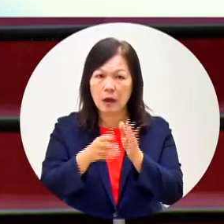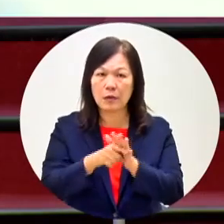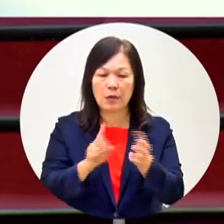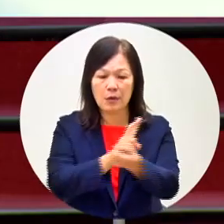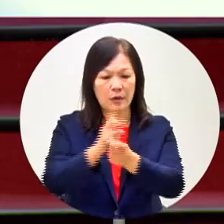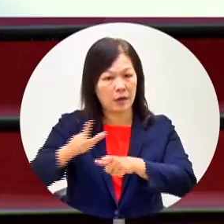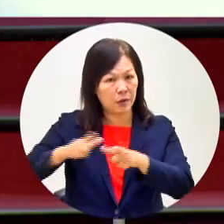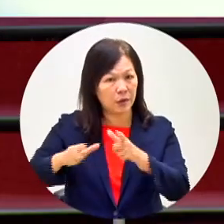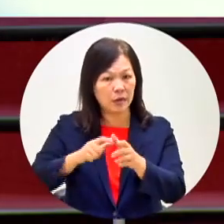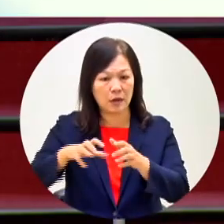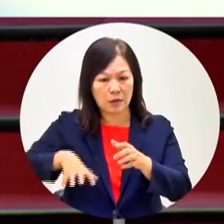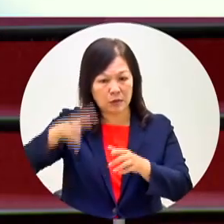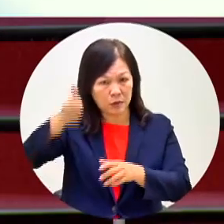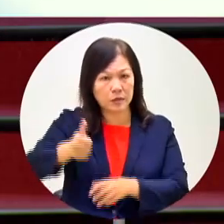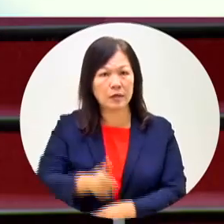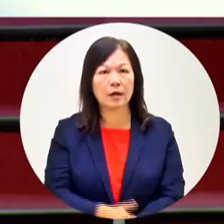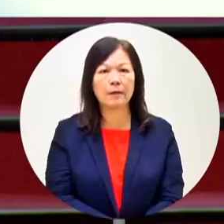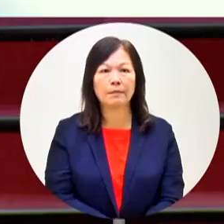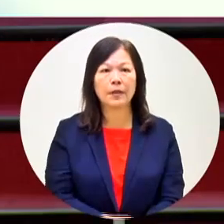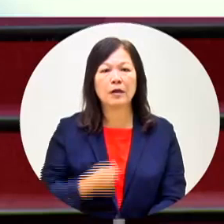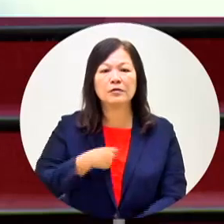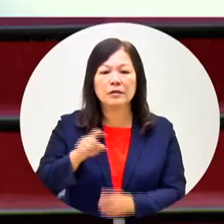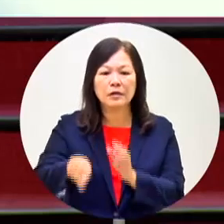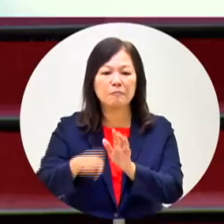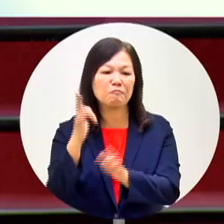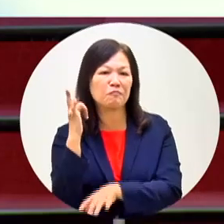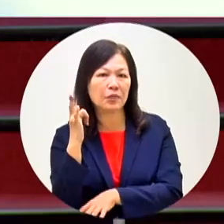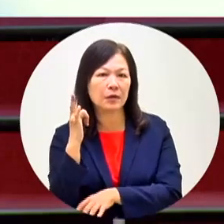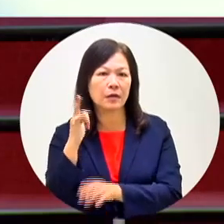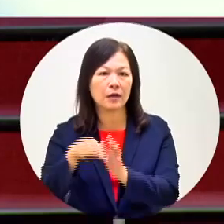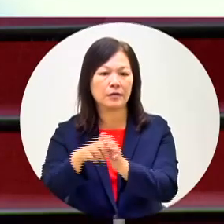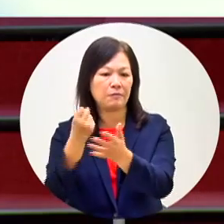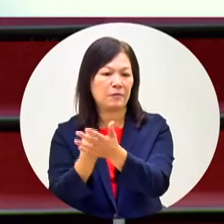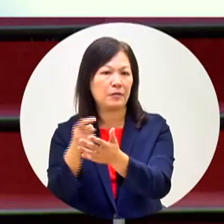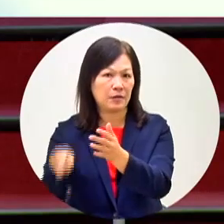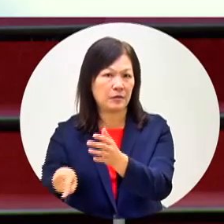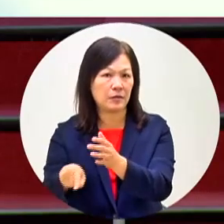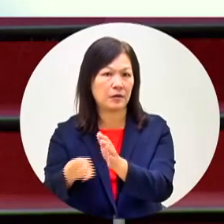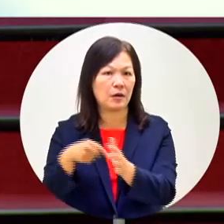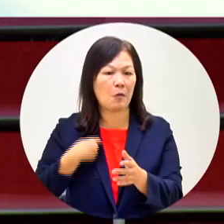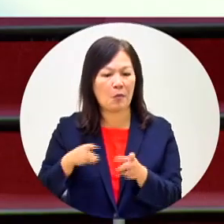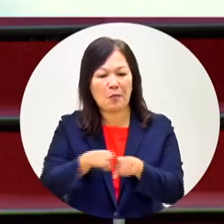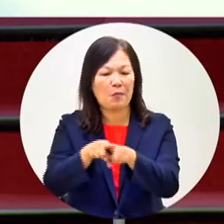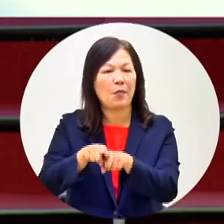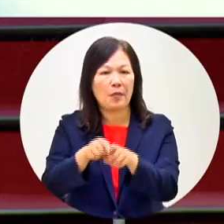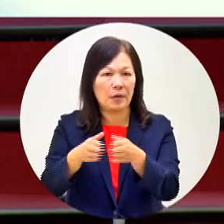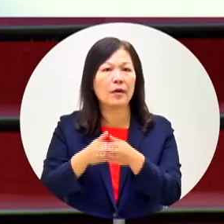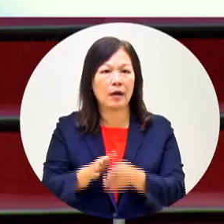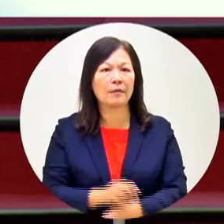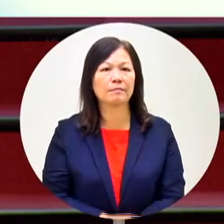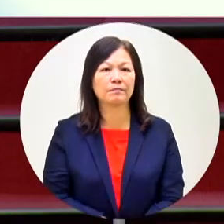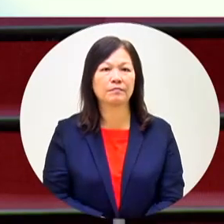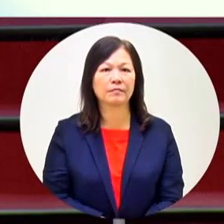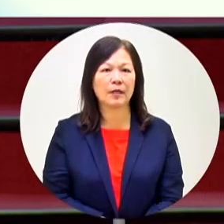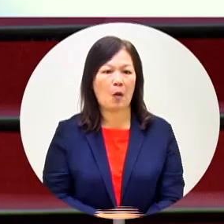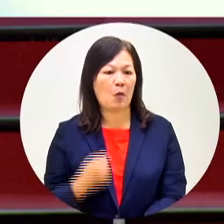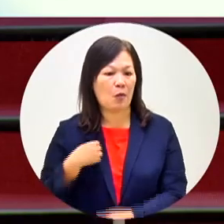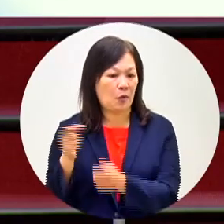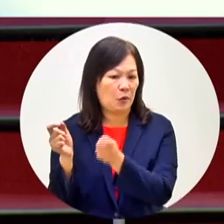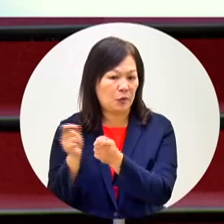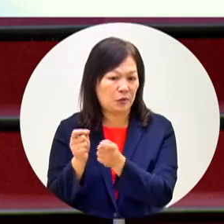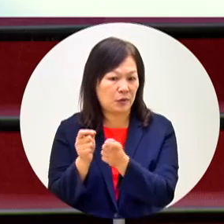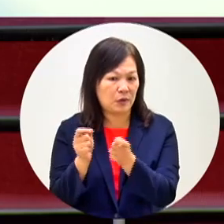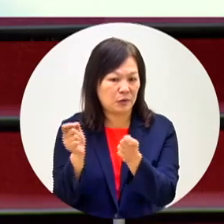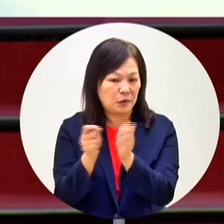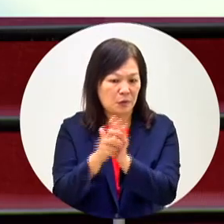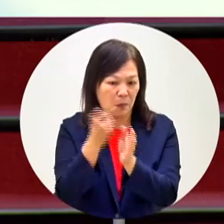先慢只调动的，老二啊，甲我做伙较久的，哦，我就近啦吼，就近啦监督，安尼做会